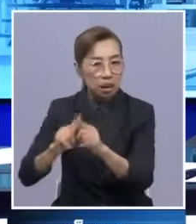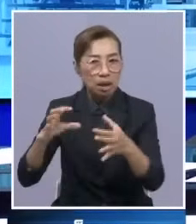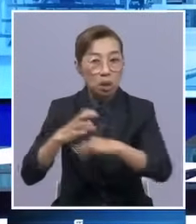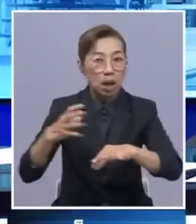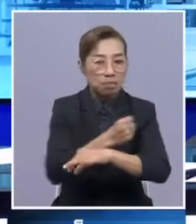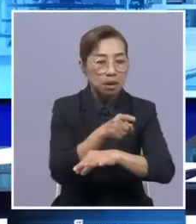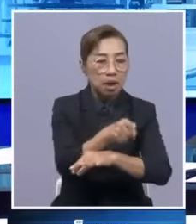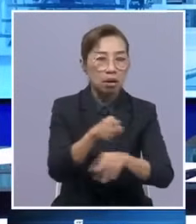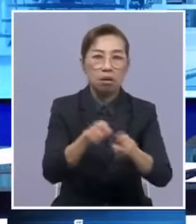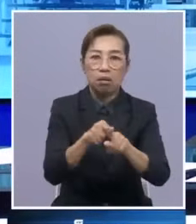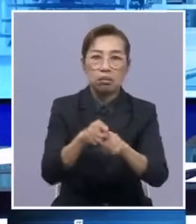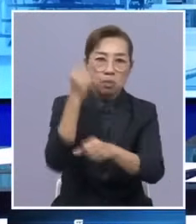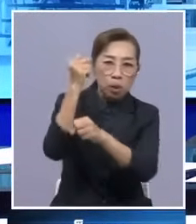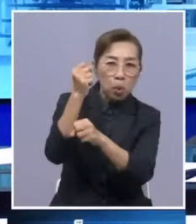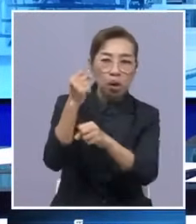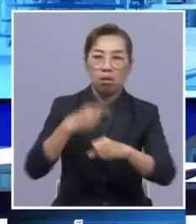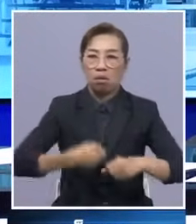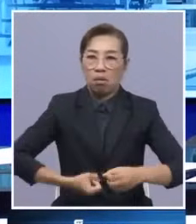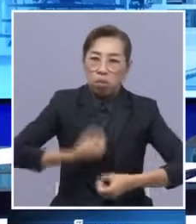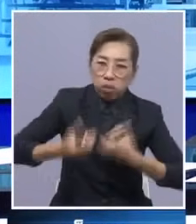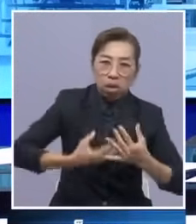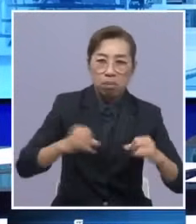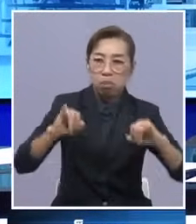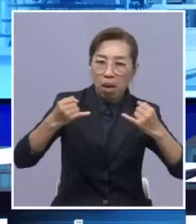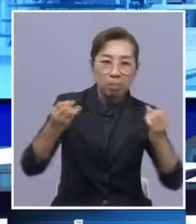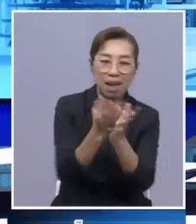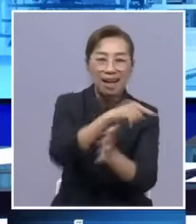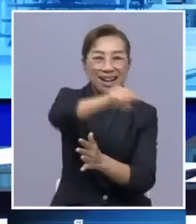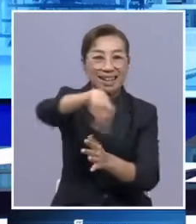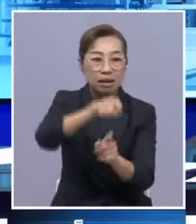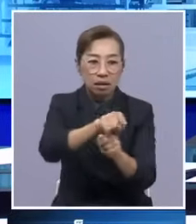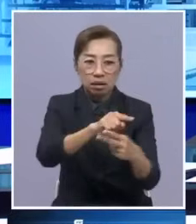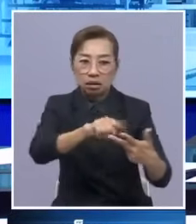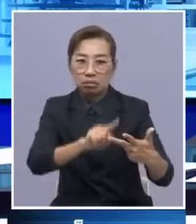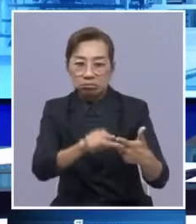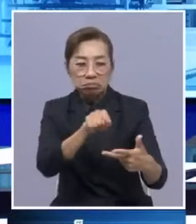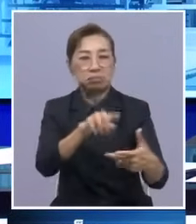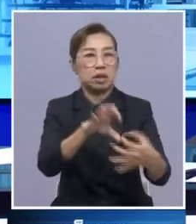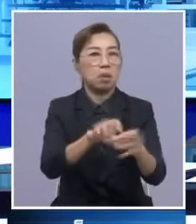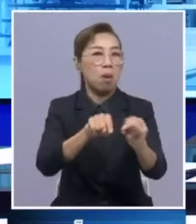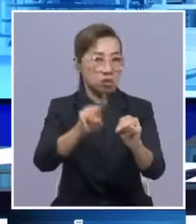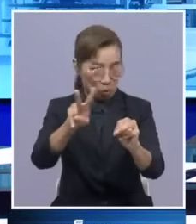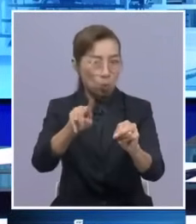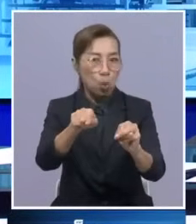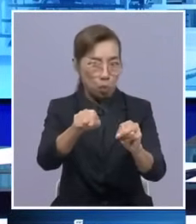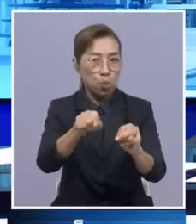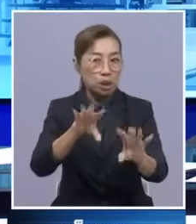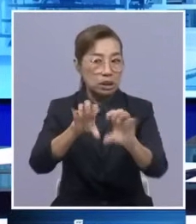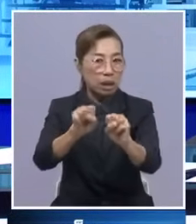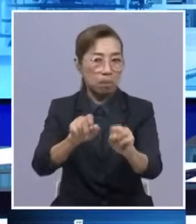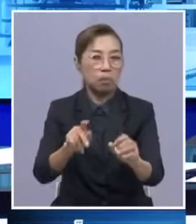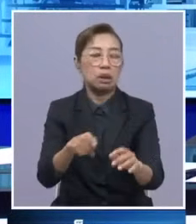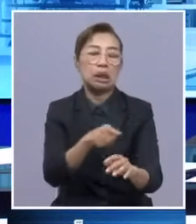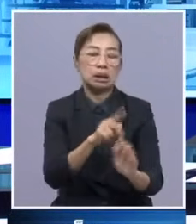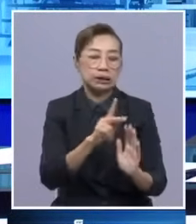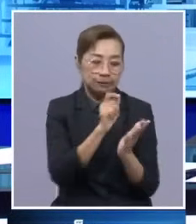หรือความขัดแย้งในทางการเมืองหนึ่งในนั้นที่คนสนใจก็คือไปครอบคลุมความผิดเกี่ยวกับประมวลกฎหมายอาญามาตรา112ด้วยในขณะที่แกนนำรั